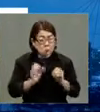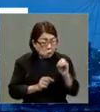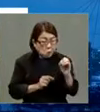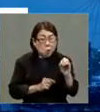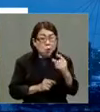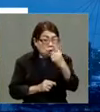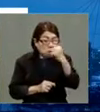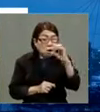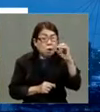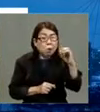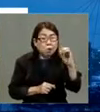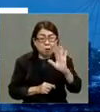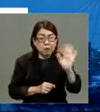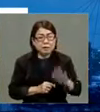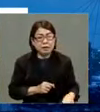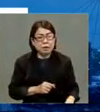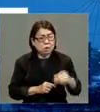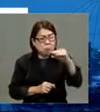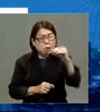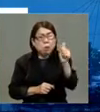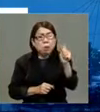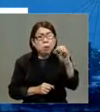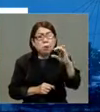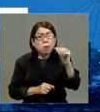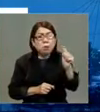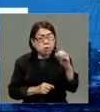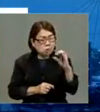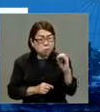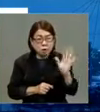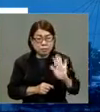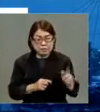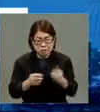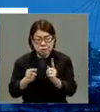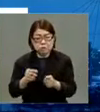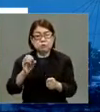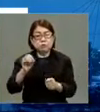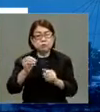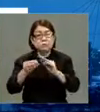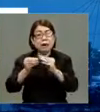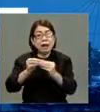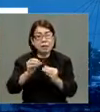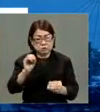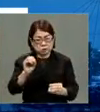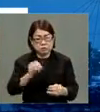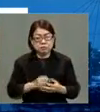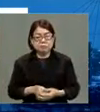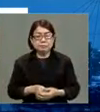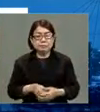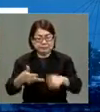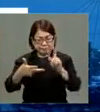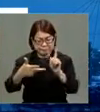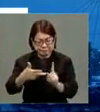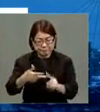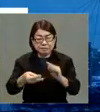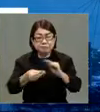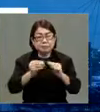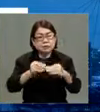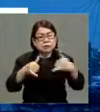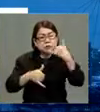นตัวเลขนะครับที่สำคัญอีกอันนึงเบอร์โทรศัพท์ครับท่านต้องมีเบอร์โทรศัพท์แล้วเราจะติดต่อกลับไปน